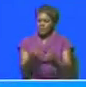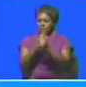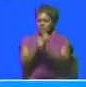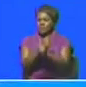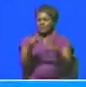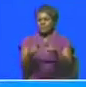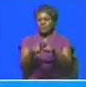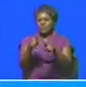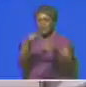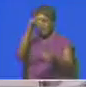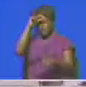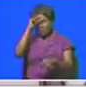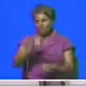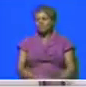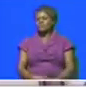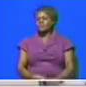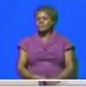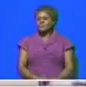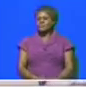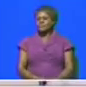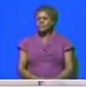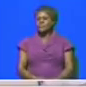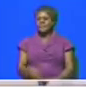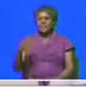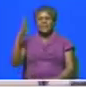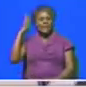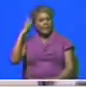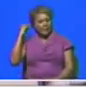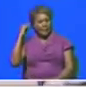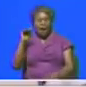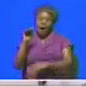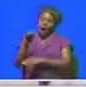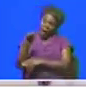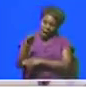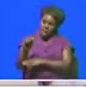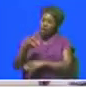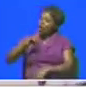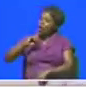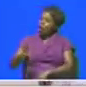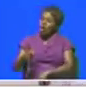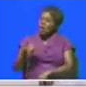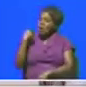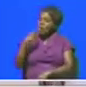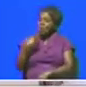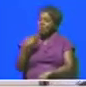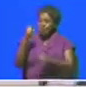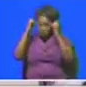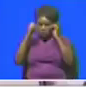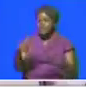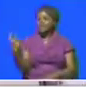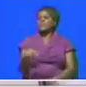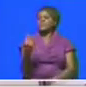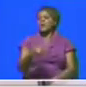hiyo. Lazima iulize ni nani alitoa amri ya watoto kwenda kupigwa. Na